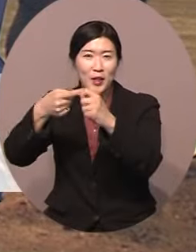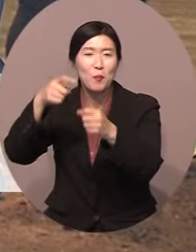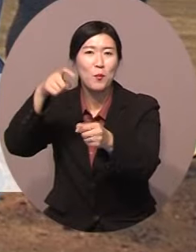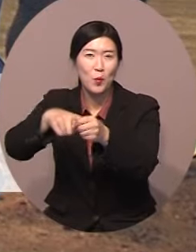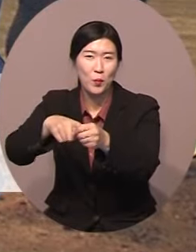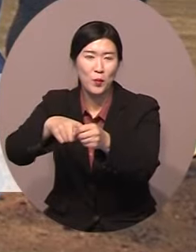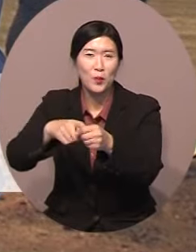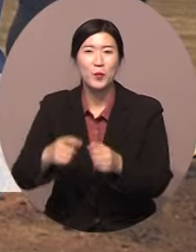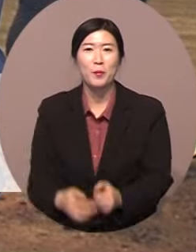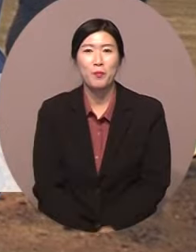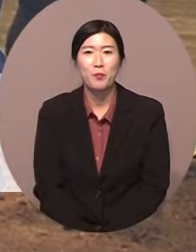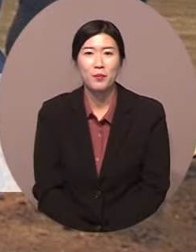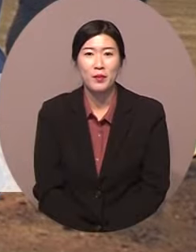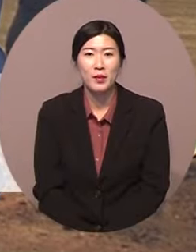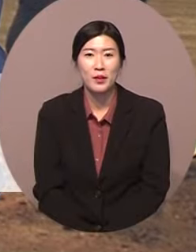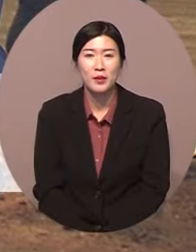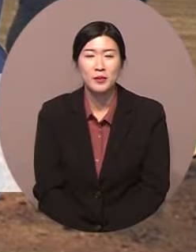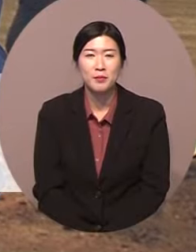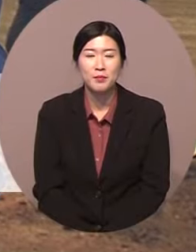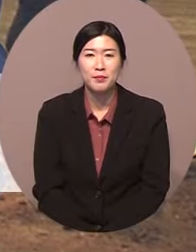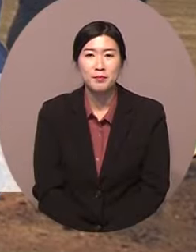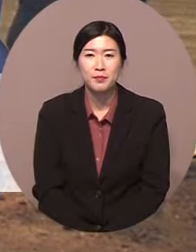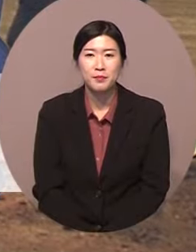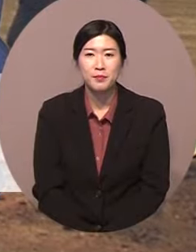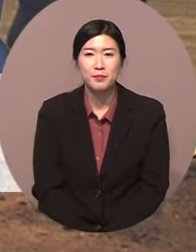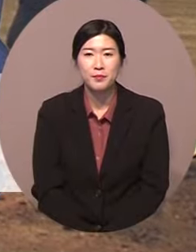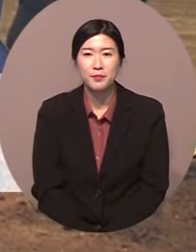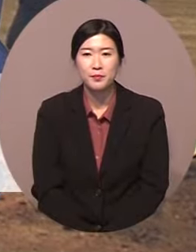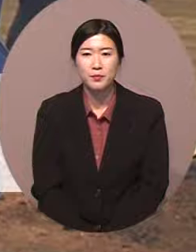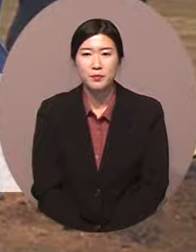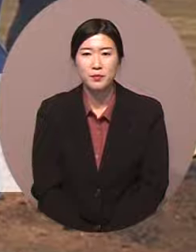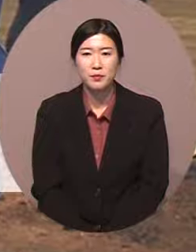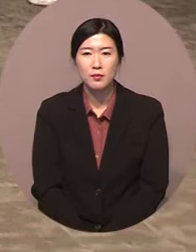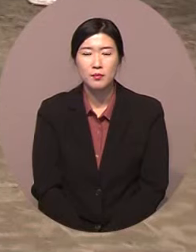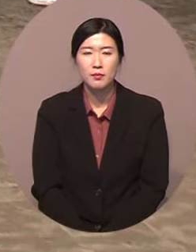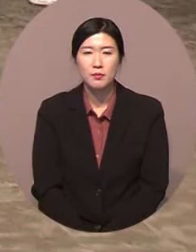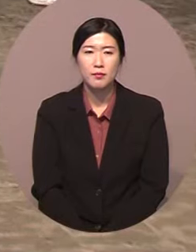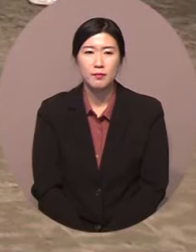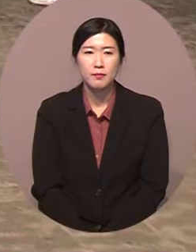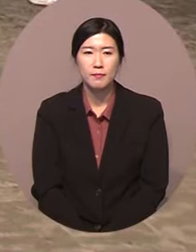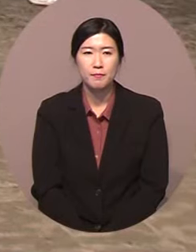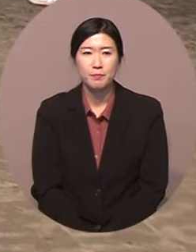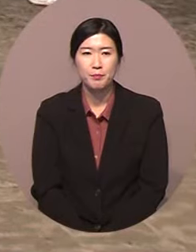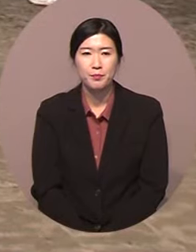전했습니다. 일본 오키나와 현지에서 김성국 기자입니다.